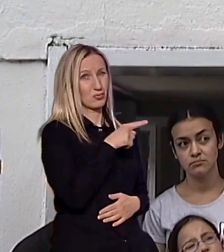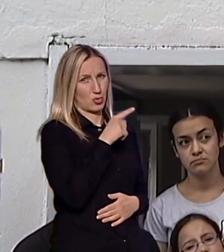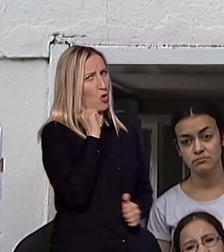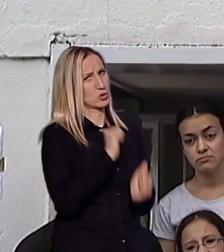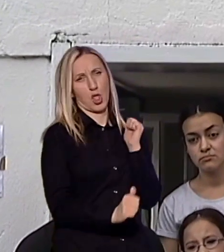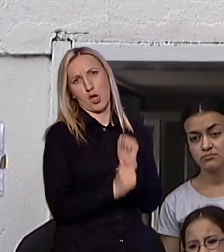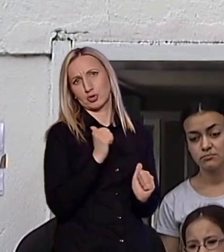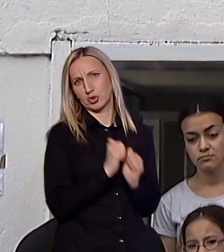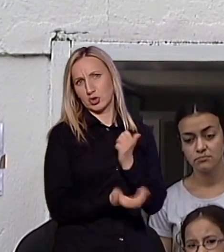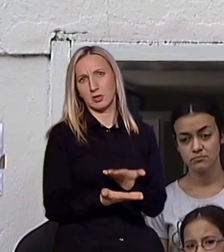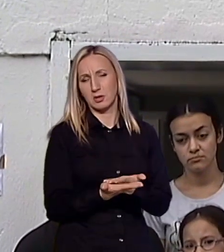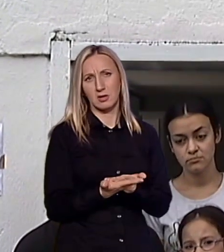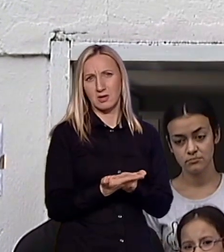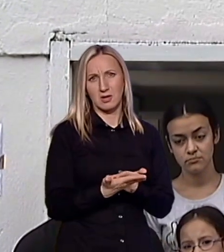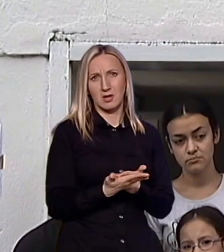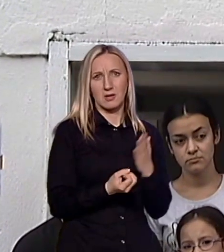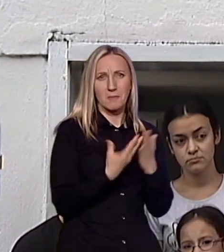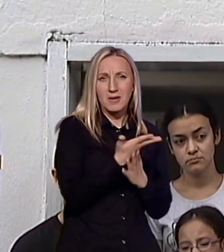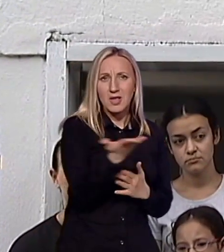Nad prirodom i nad ljudima.